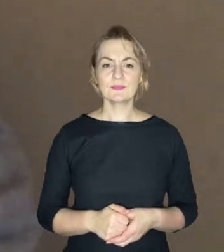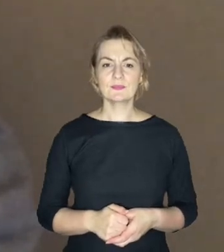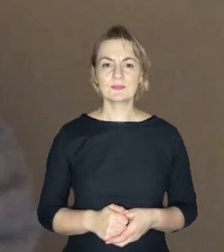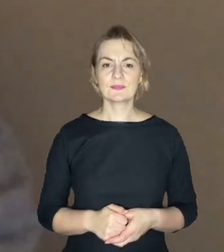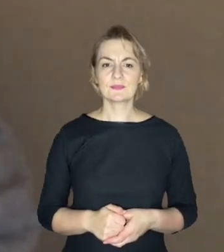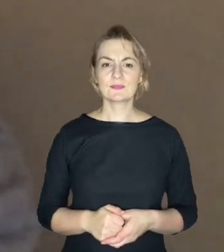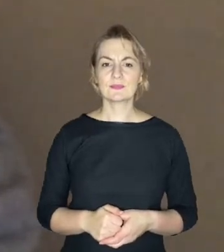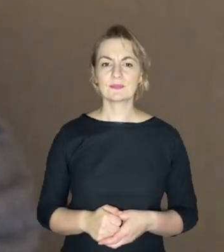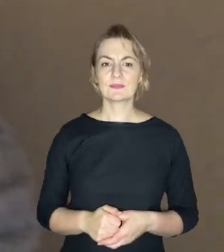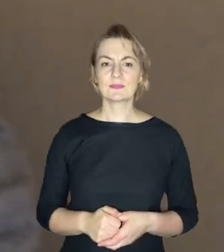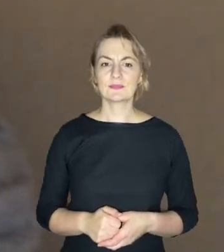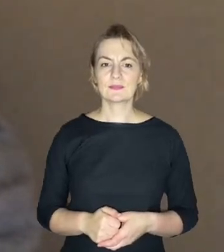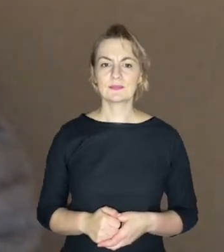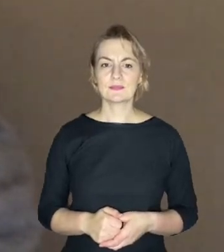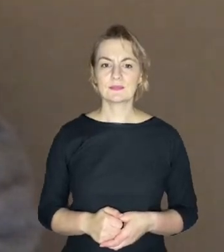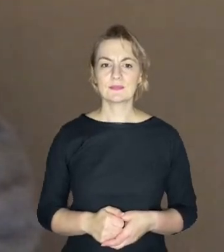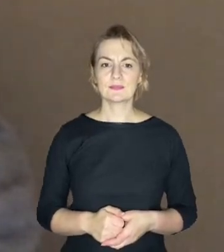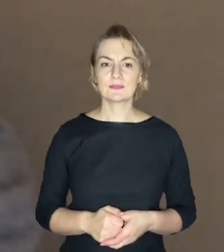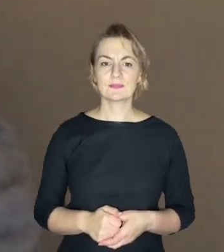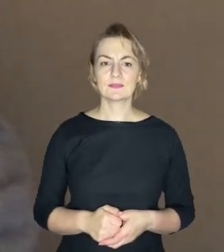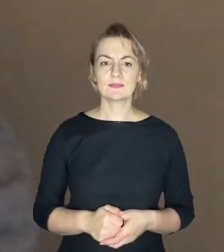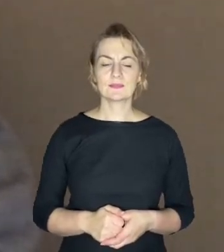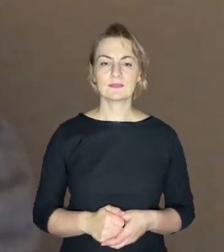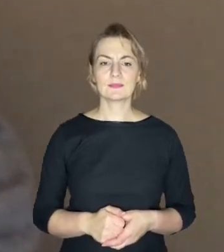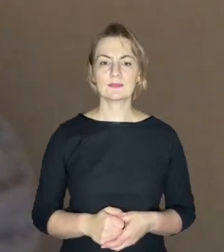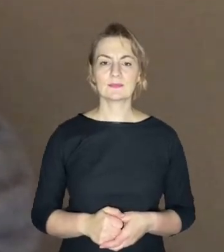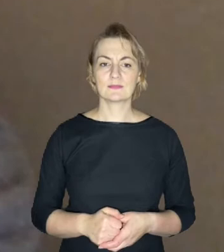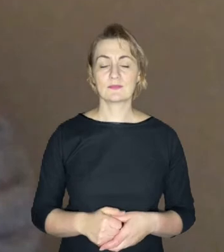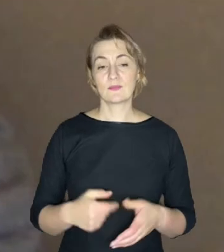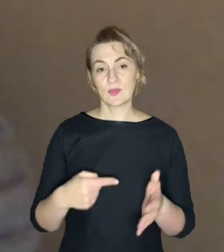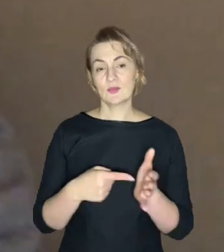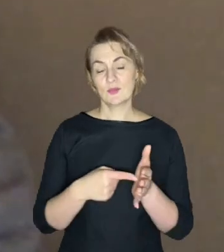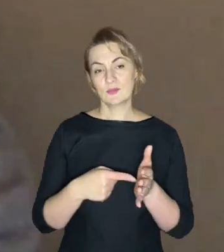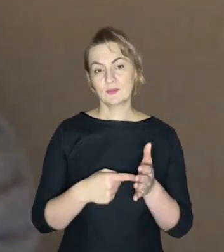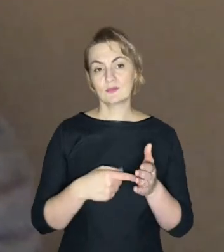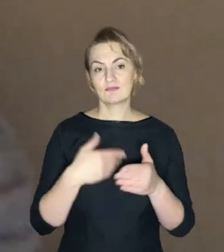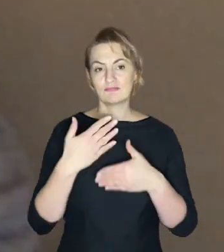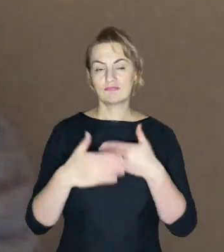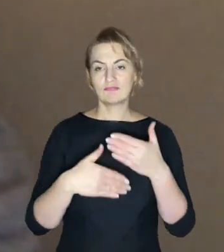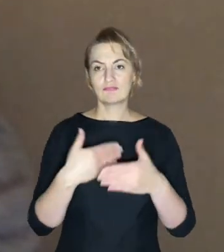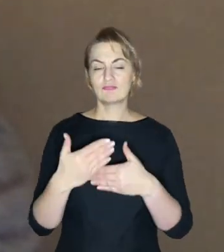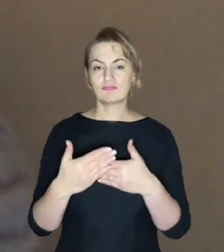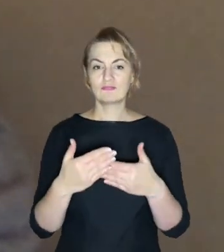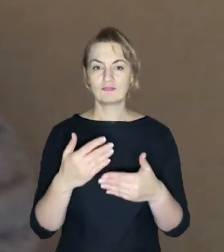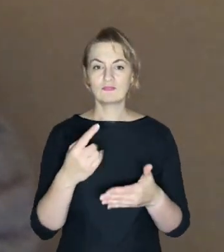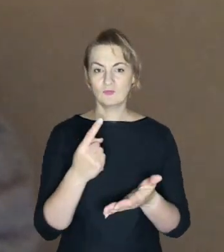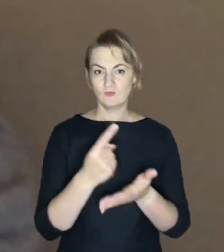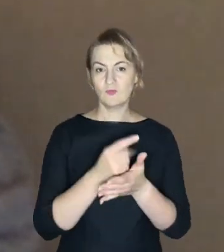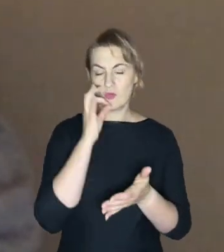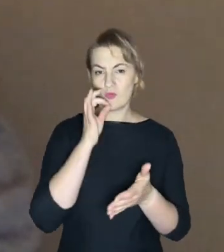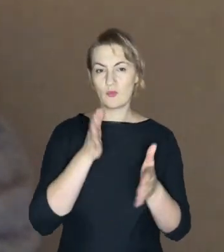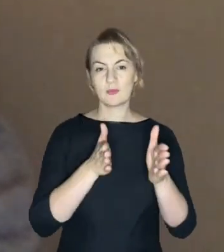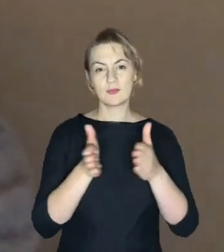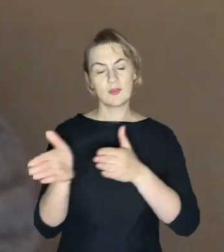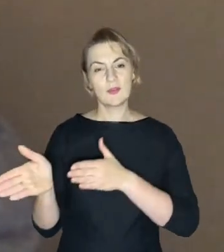tego wyrasta, no to wtedy dopiero idziemy w dobrą stronę, to mamy drabinę przystawioną do